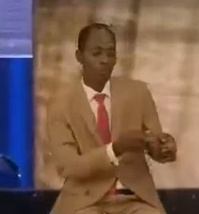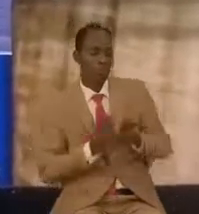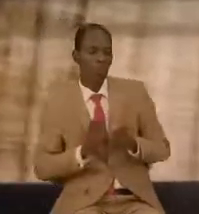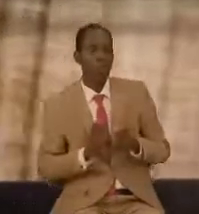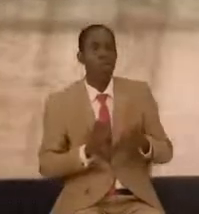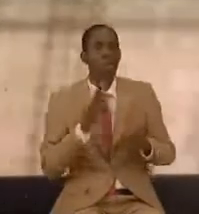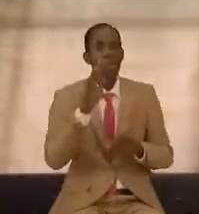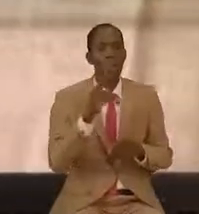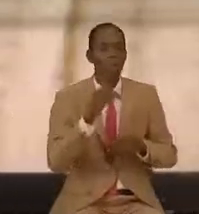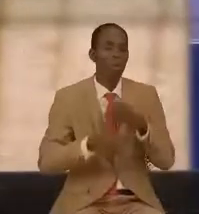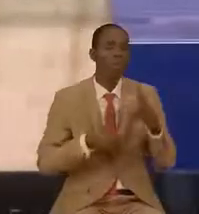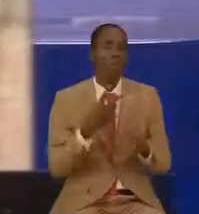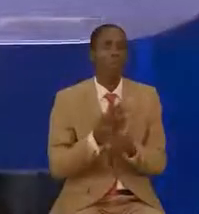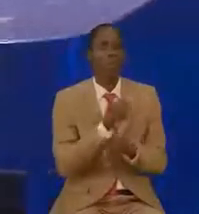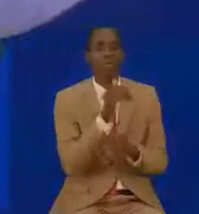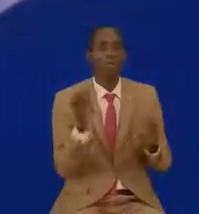le monde.